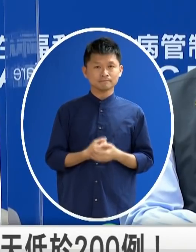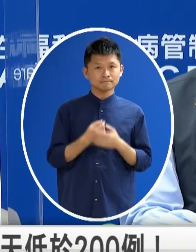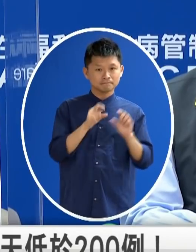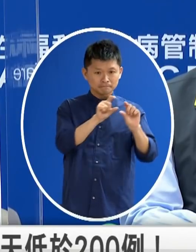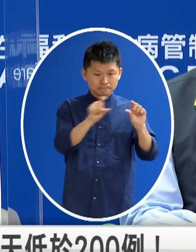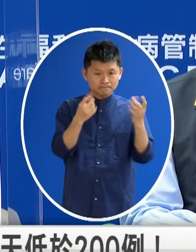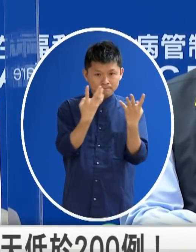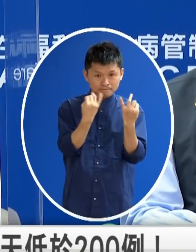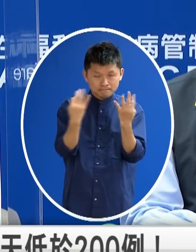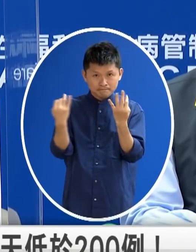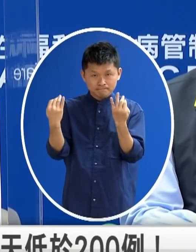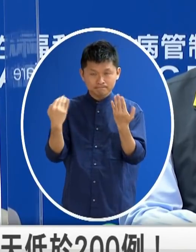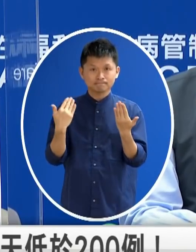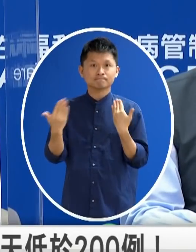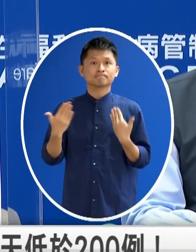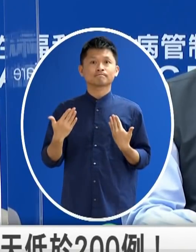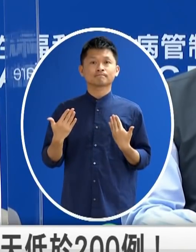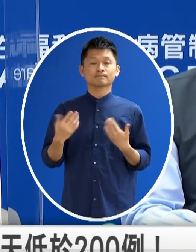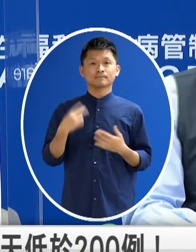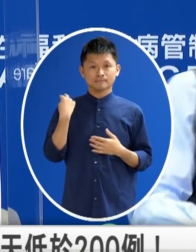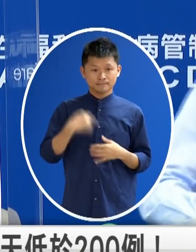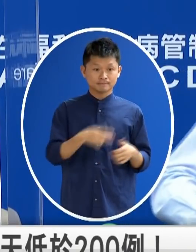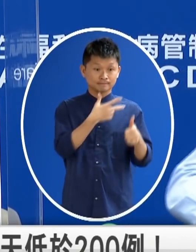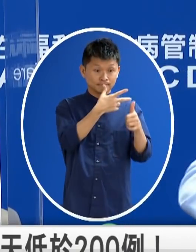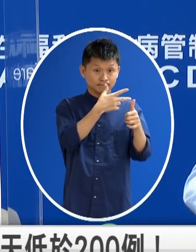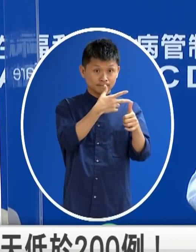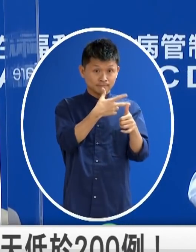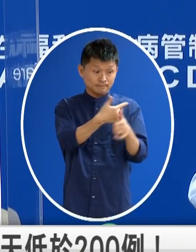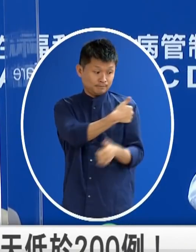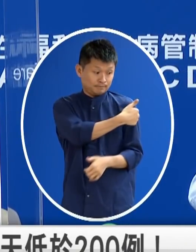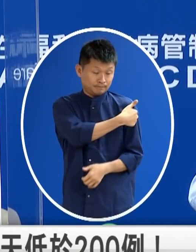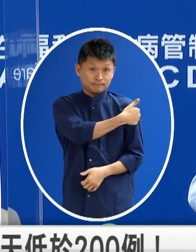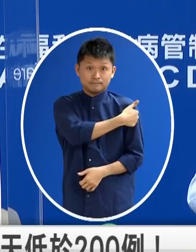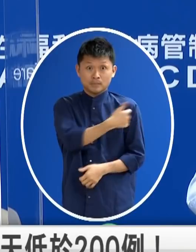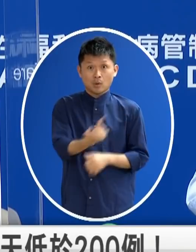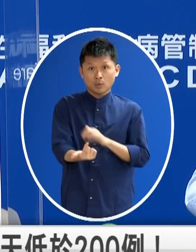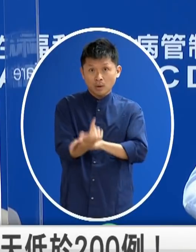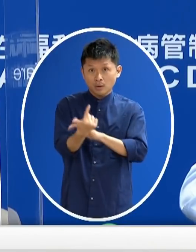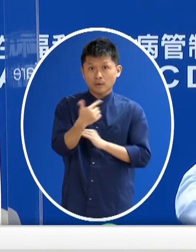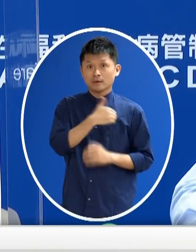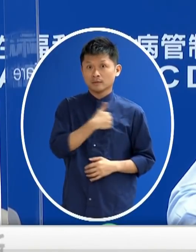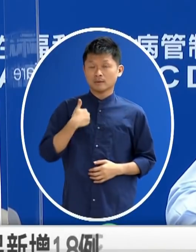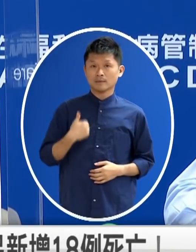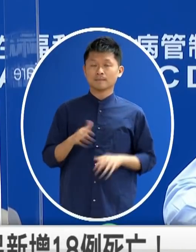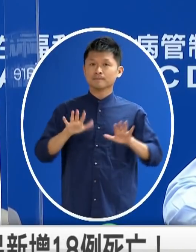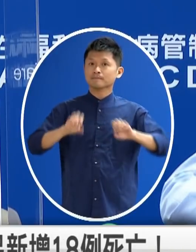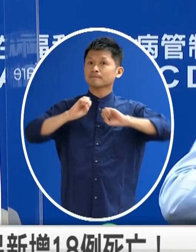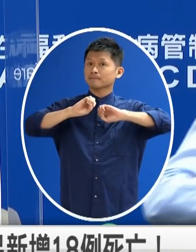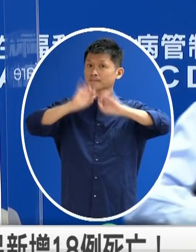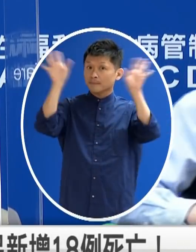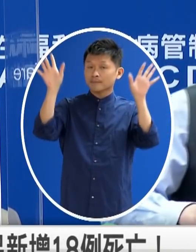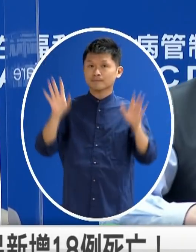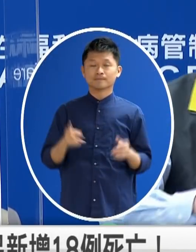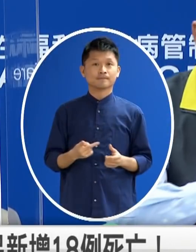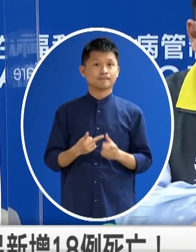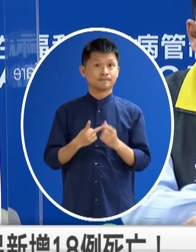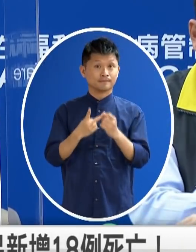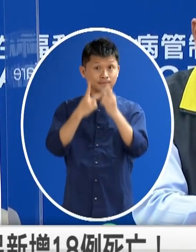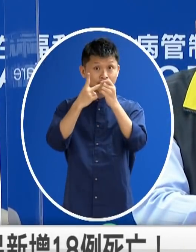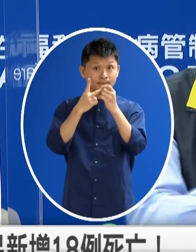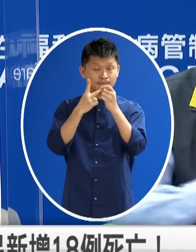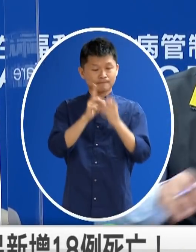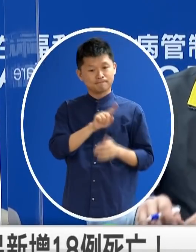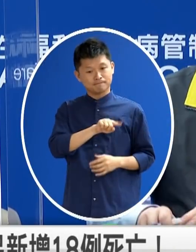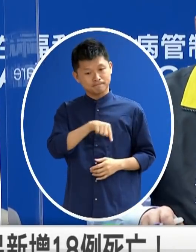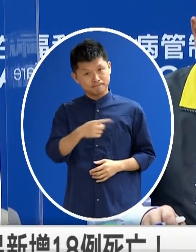数量，能够在施打的效率上能够增加。那我们今天也宣布在这第二次，在接